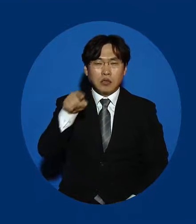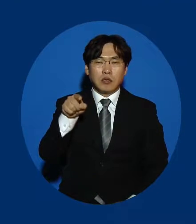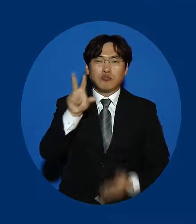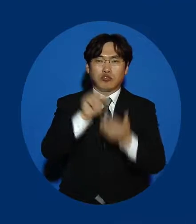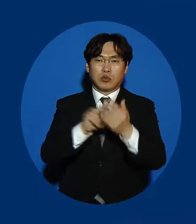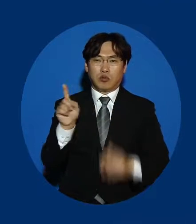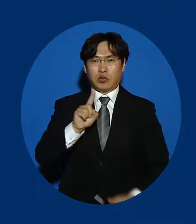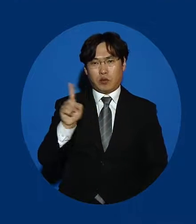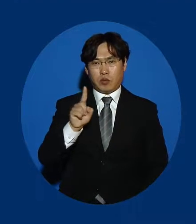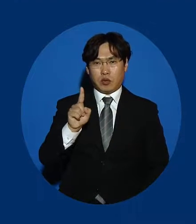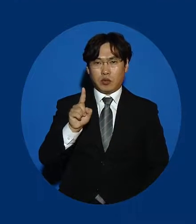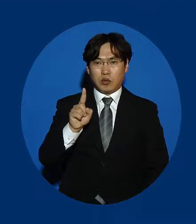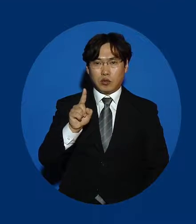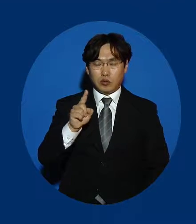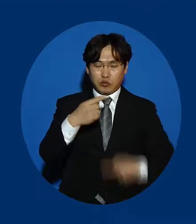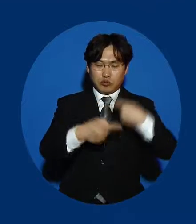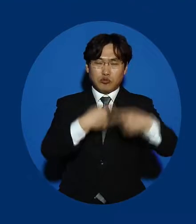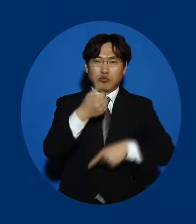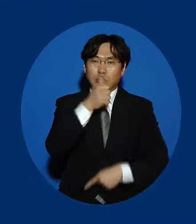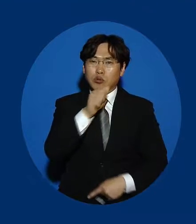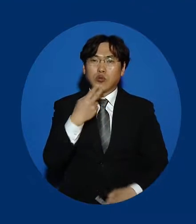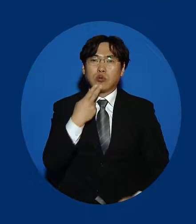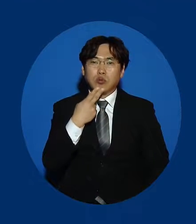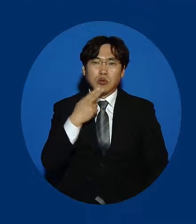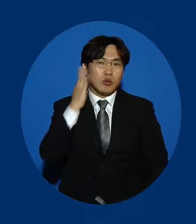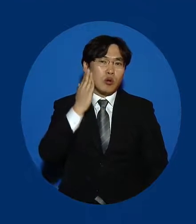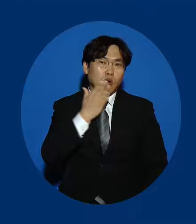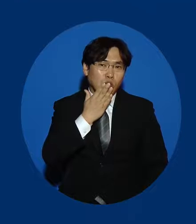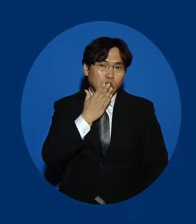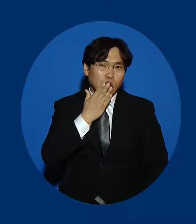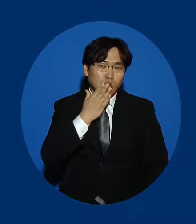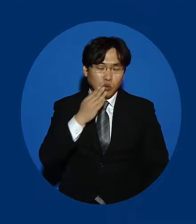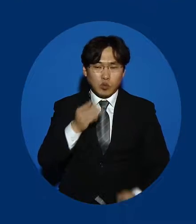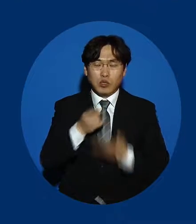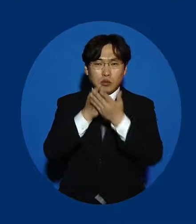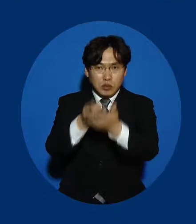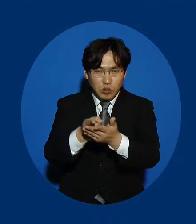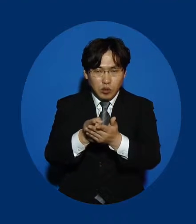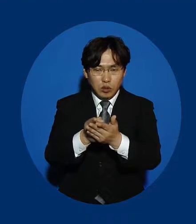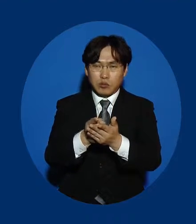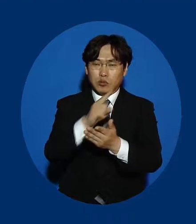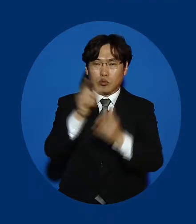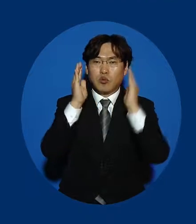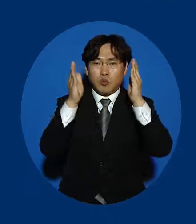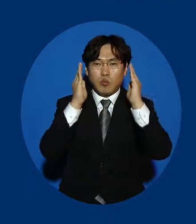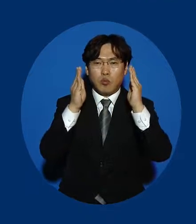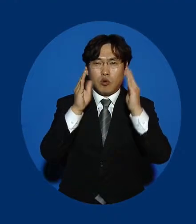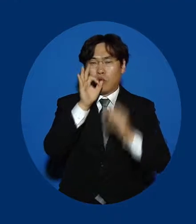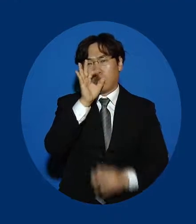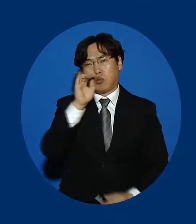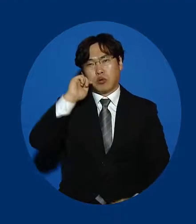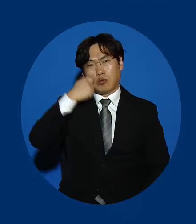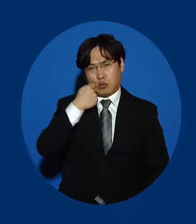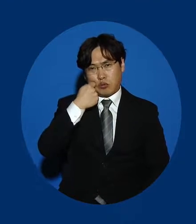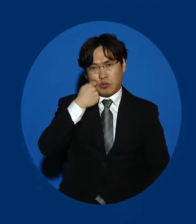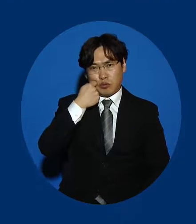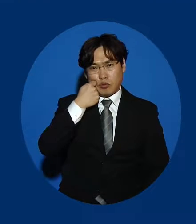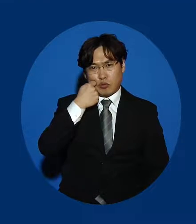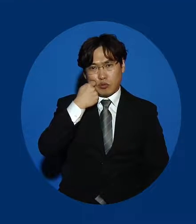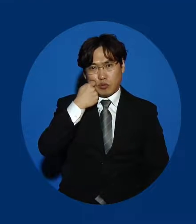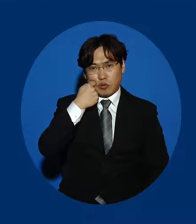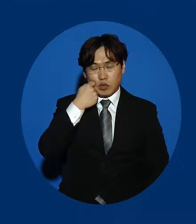학생들이 이 접근을 못해서 좀 어려움을 많이 겪었었습니다. 이런 문제는 지금 인권위원회가 지금 나름대로 권고를 좀 하고